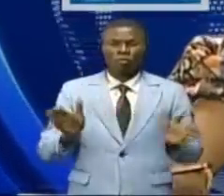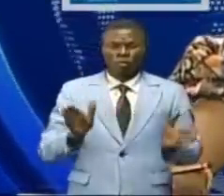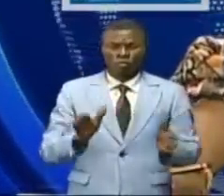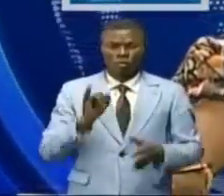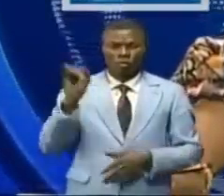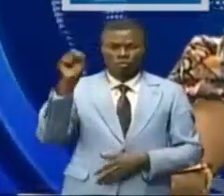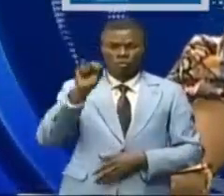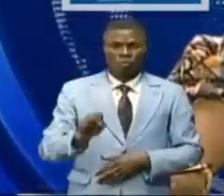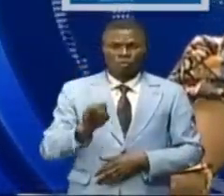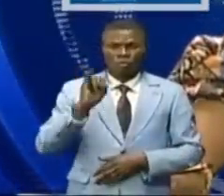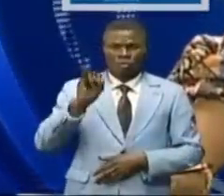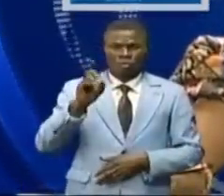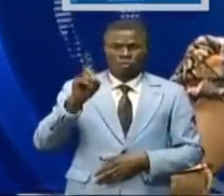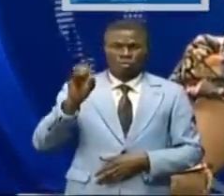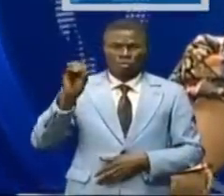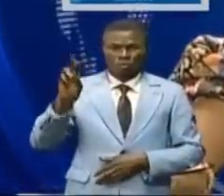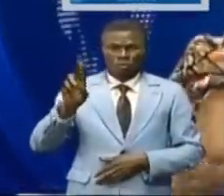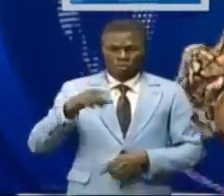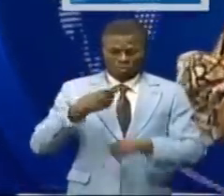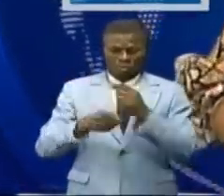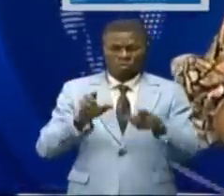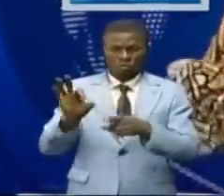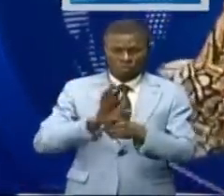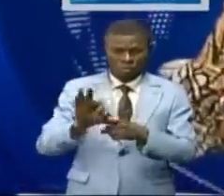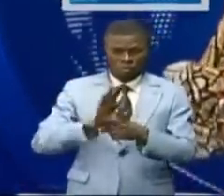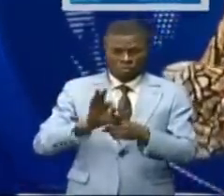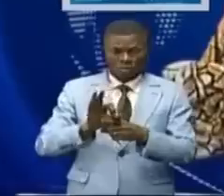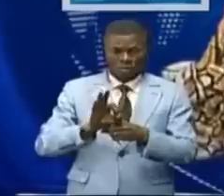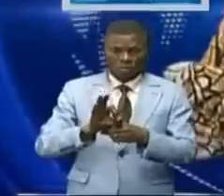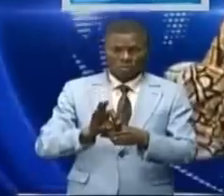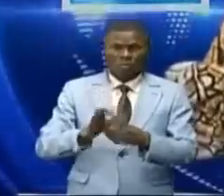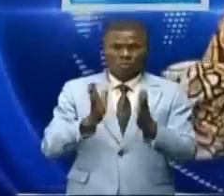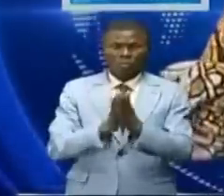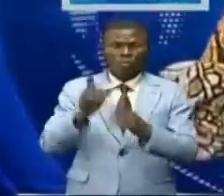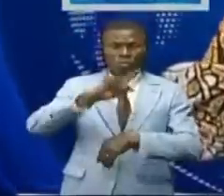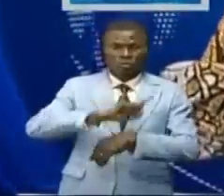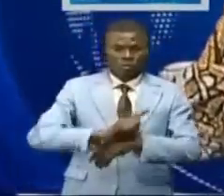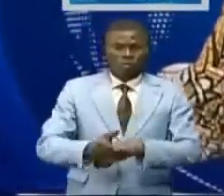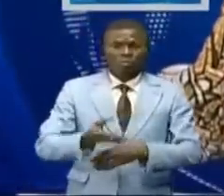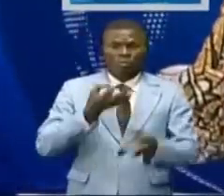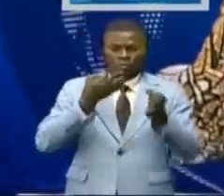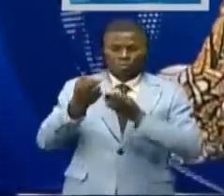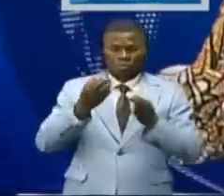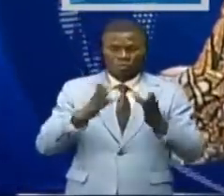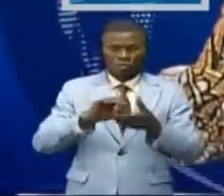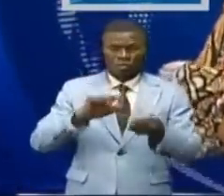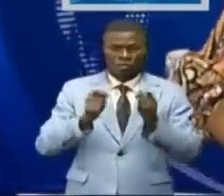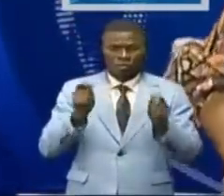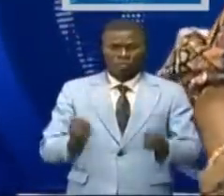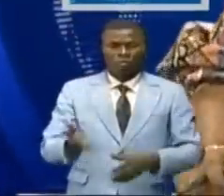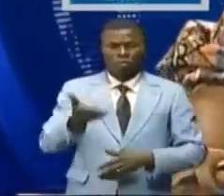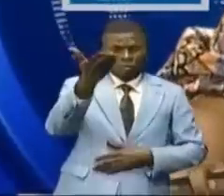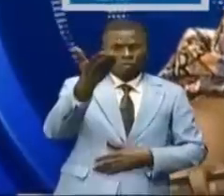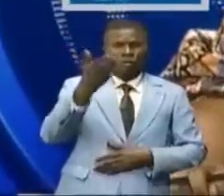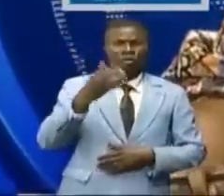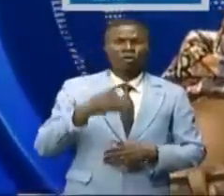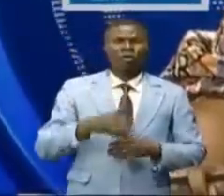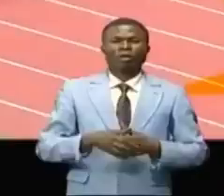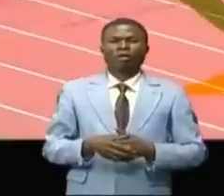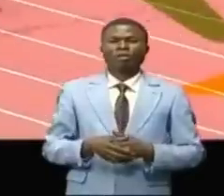Isidore Kouandjé a lancé cette formation qui s'étend sur 10 jours. D'autres précisions avec Luzette Sakala et